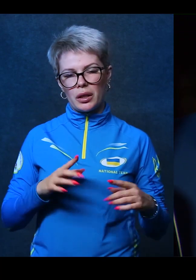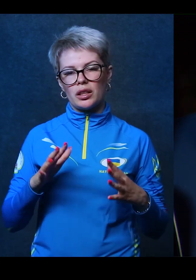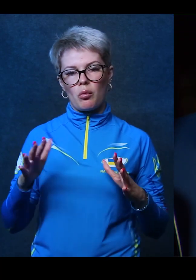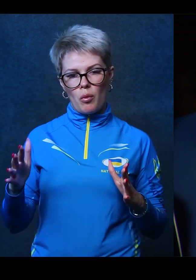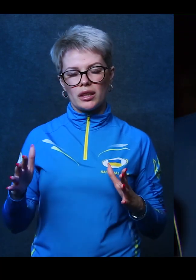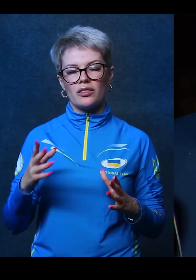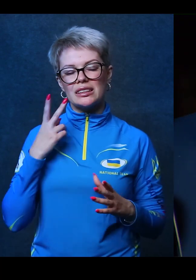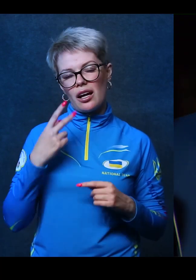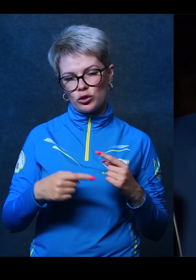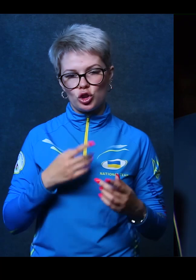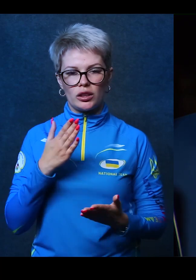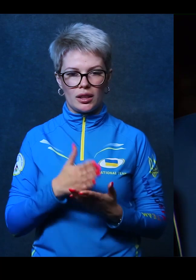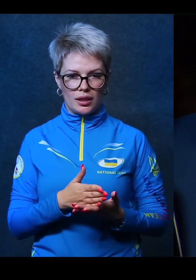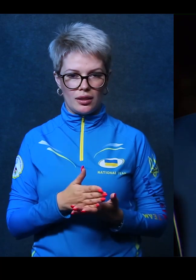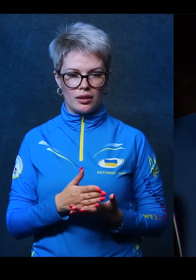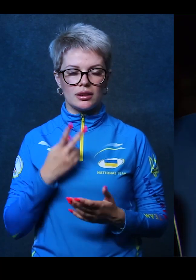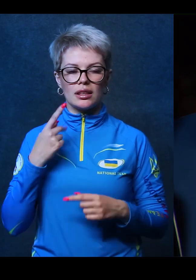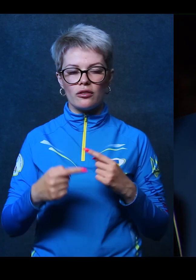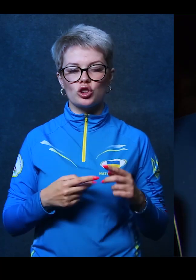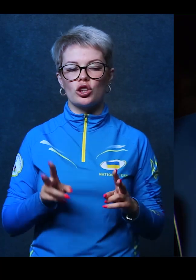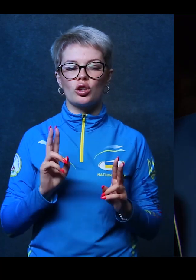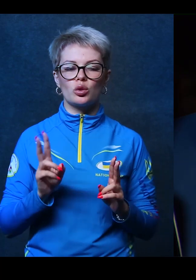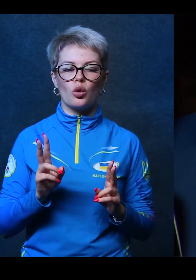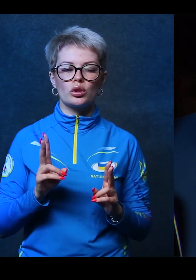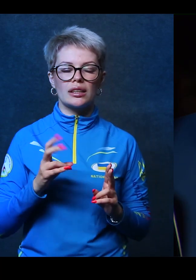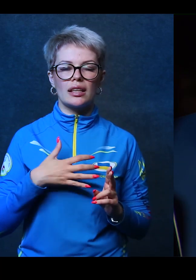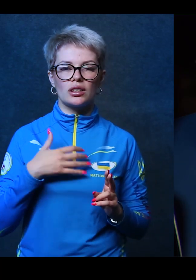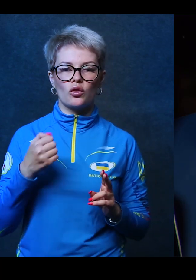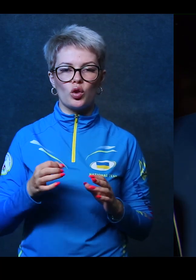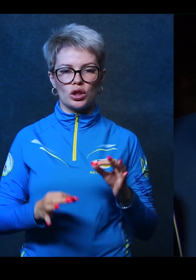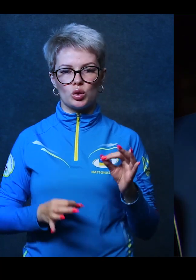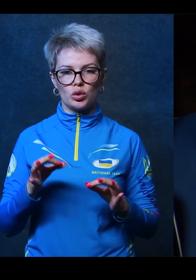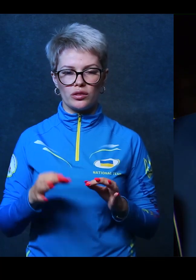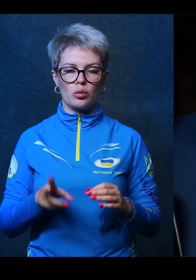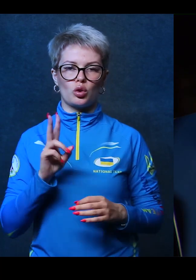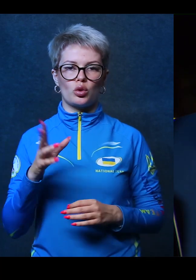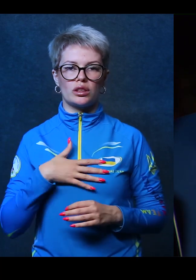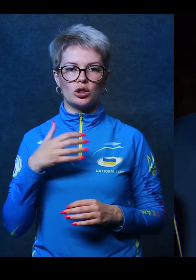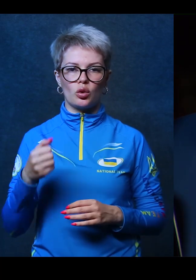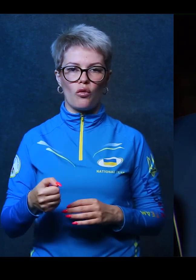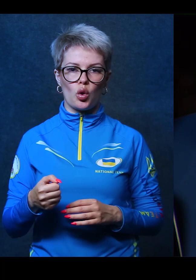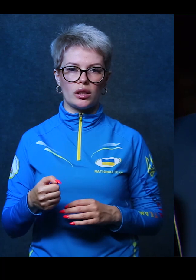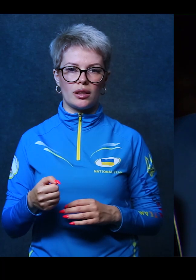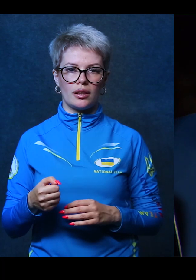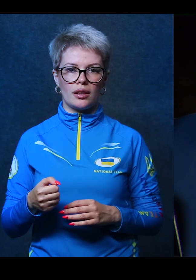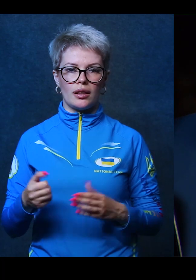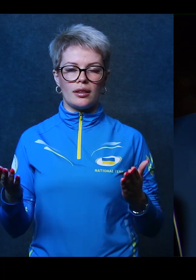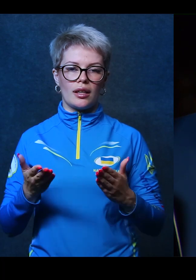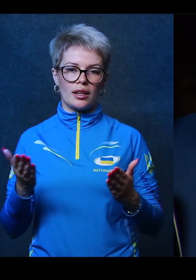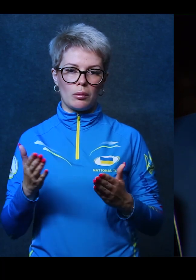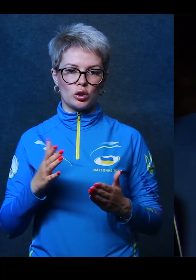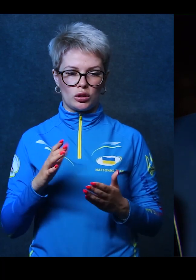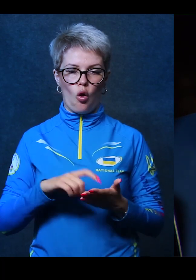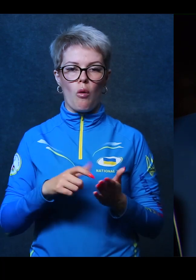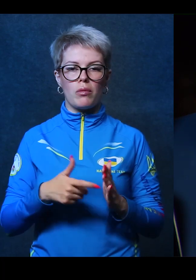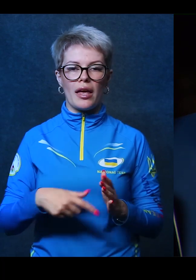моменти, вони завжди є. Завжди хтось незадоволений суддівством, хтось незадоволений якимось